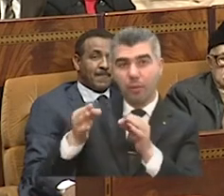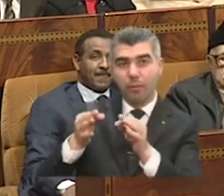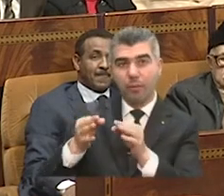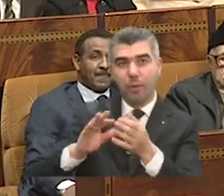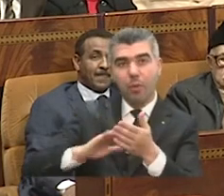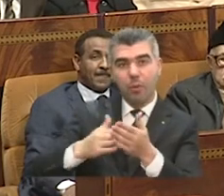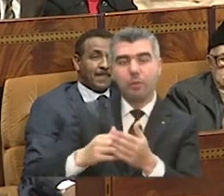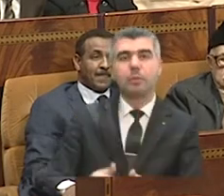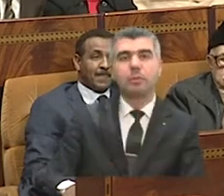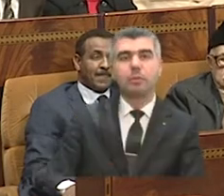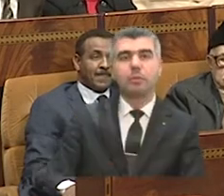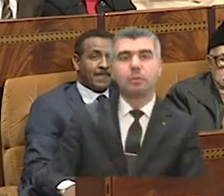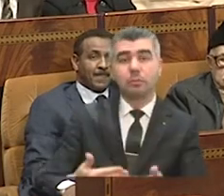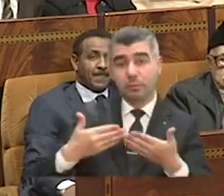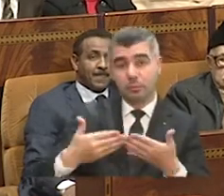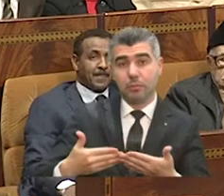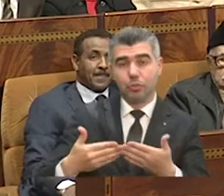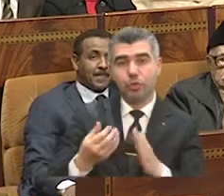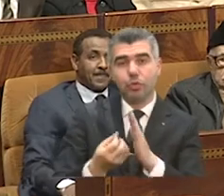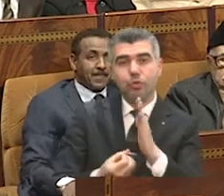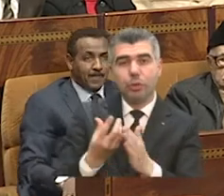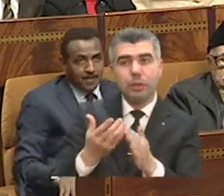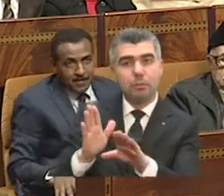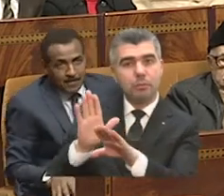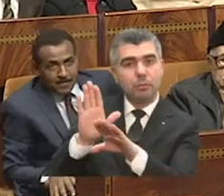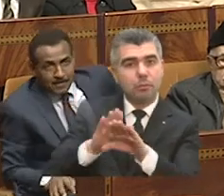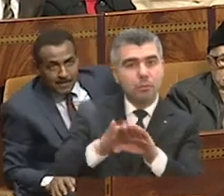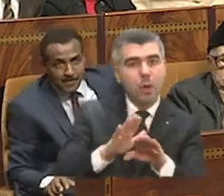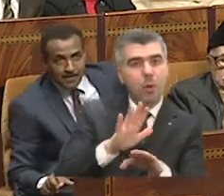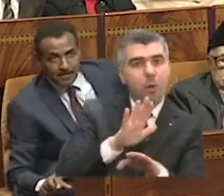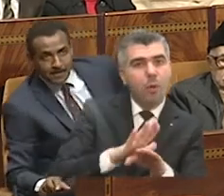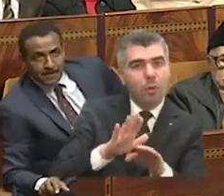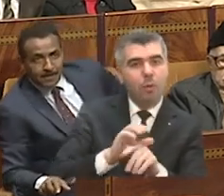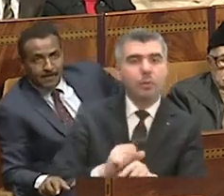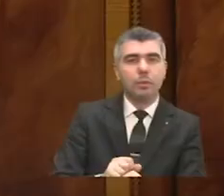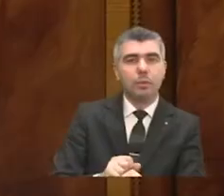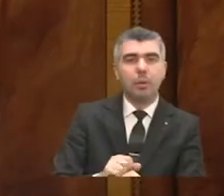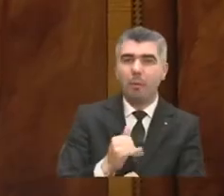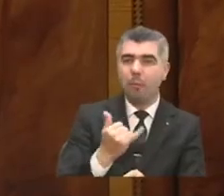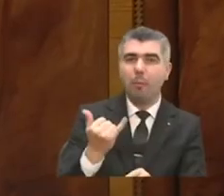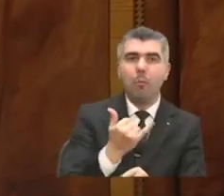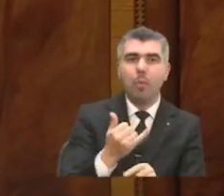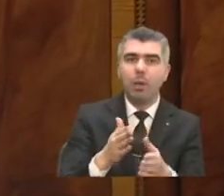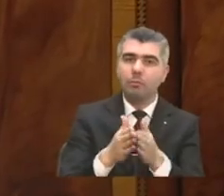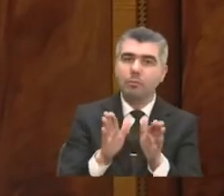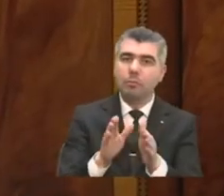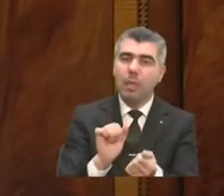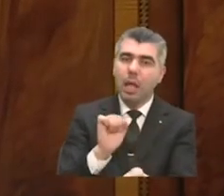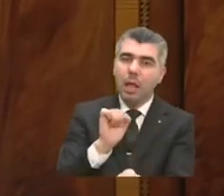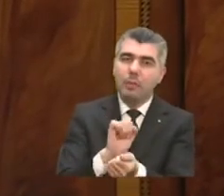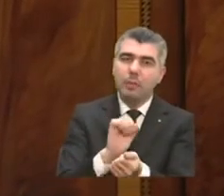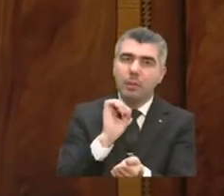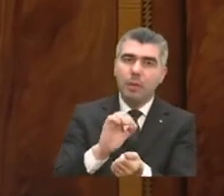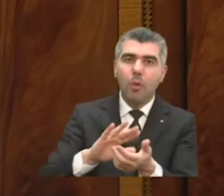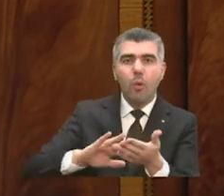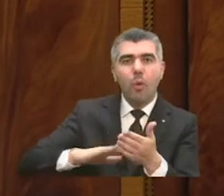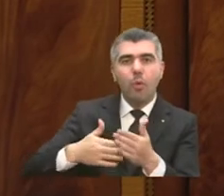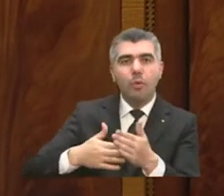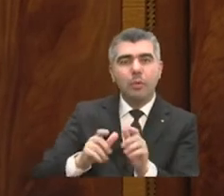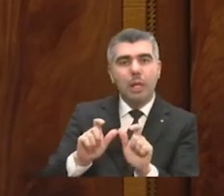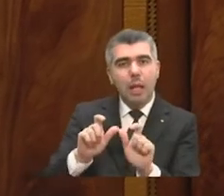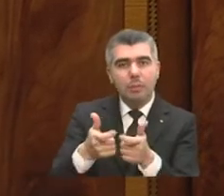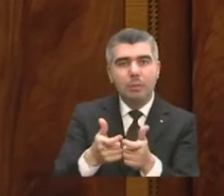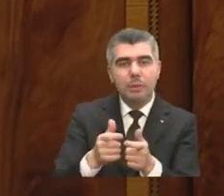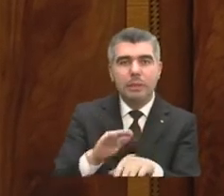la liberté de l'expression. C'est donc l'occasion pour interpeller tous et demander